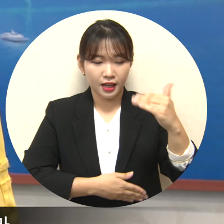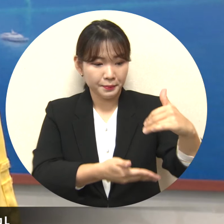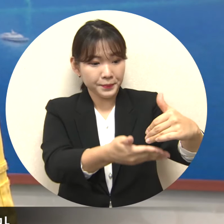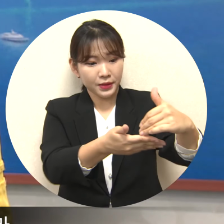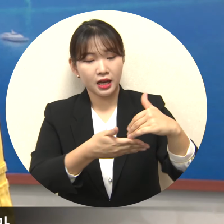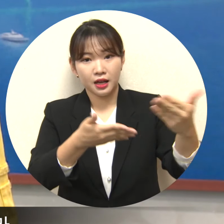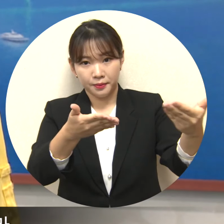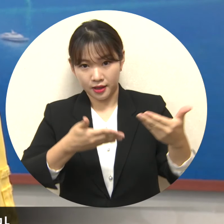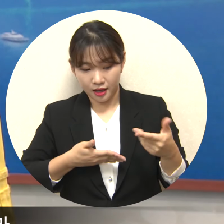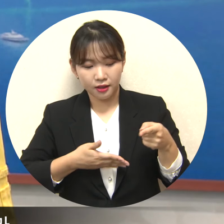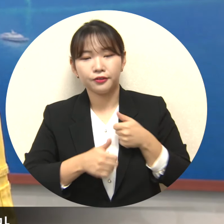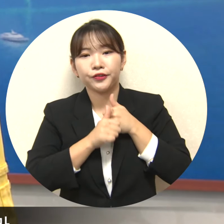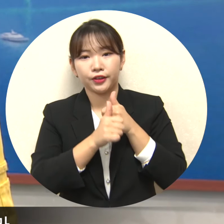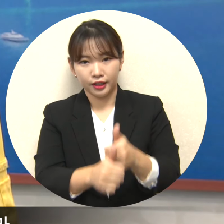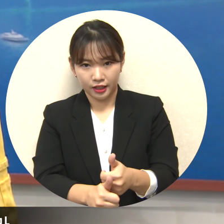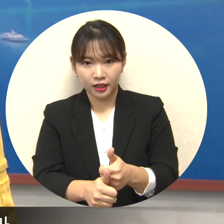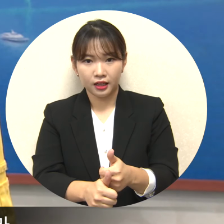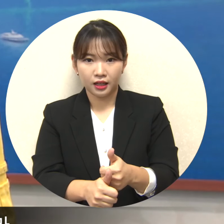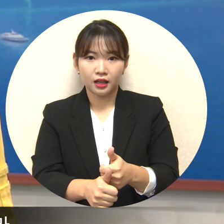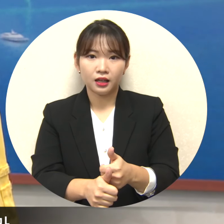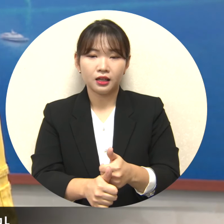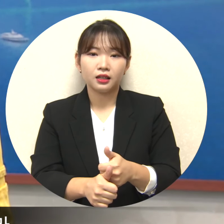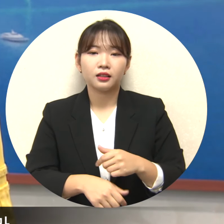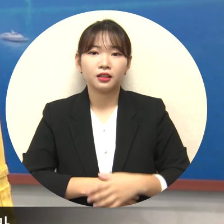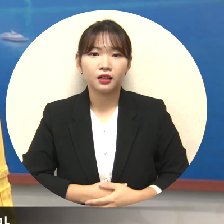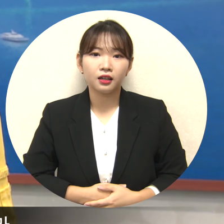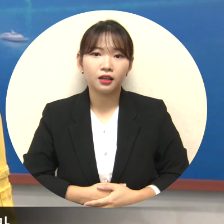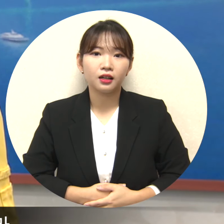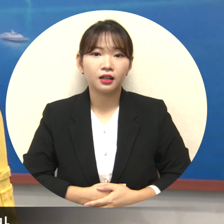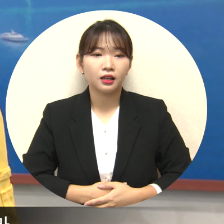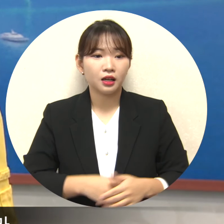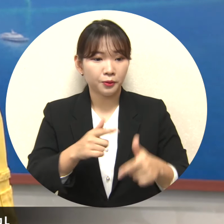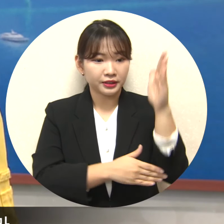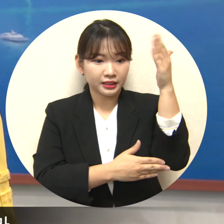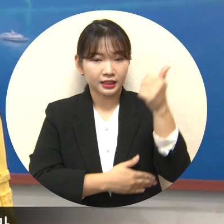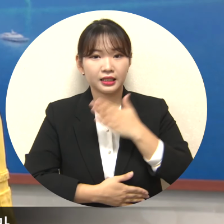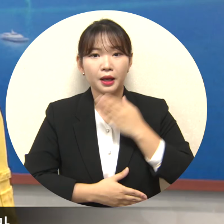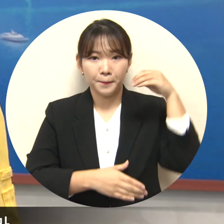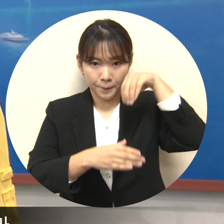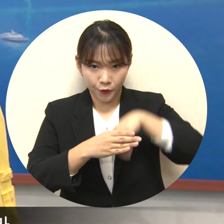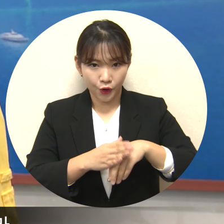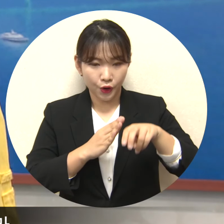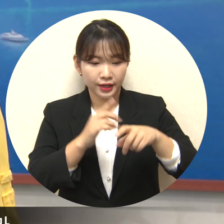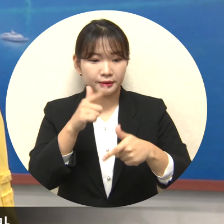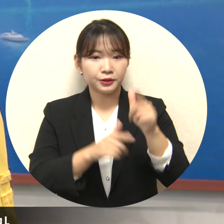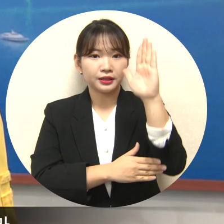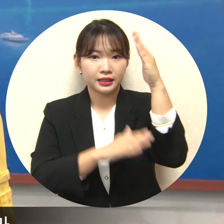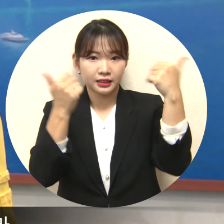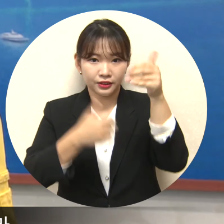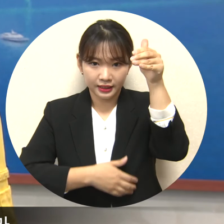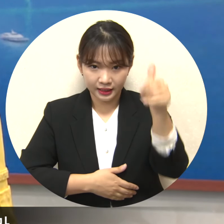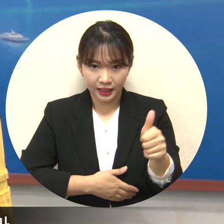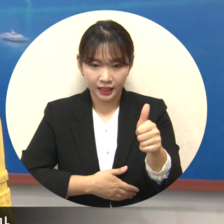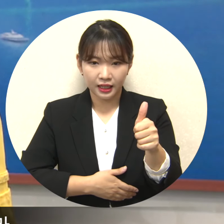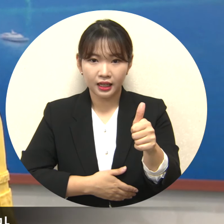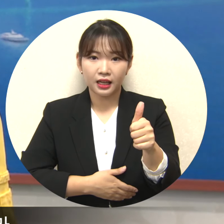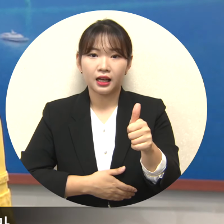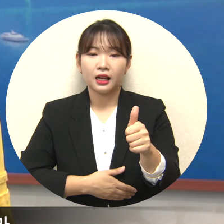제안을 해옴에 따라 10월 31일 시장인 저를 비롯해 의장